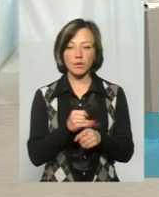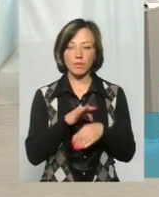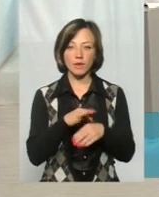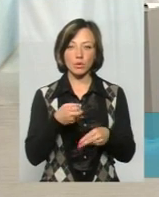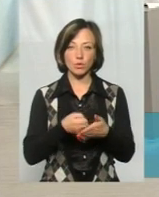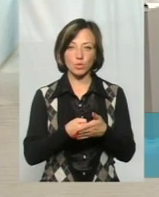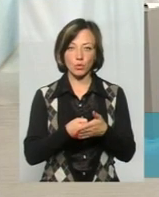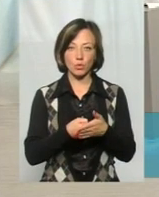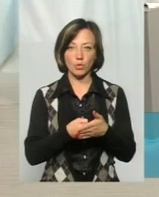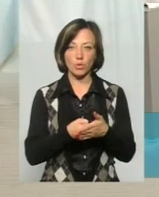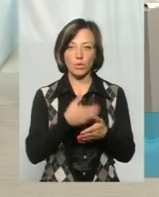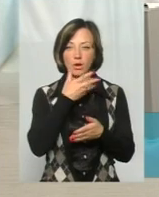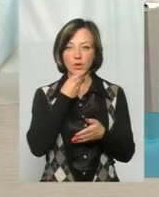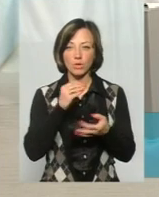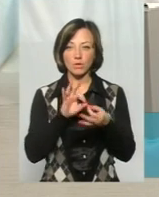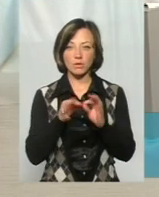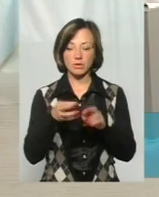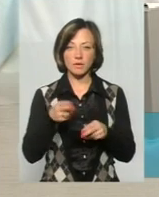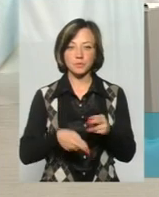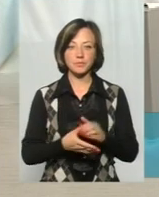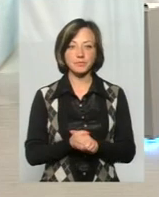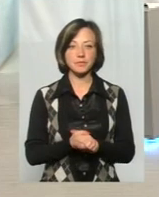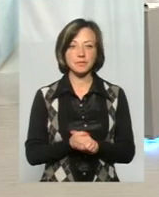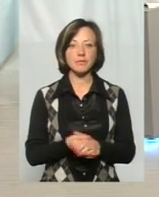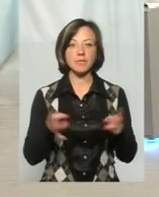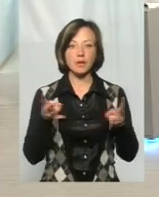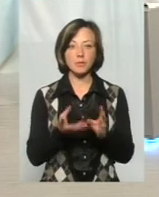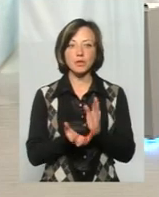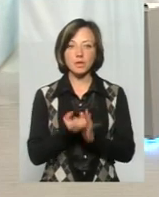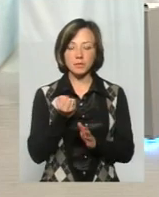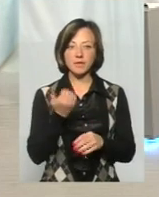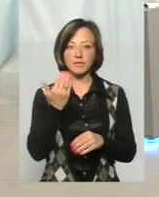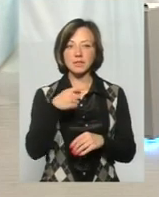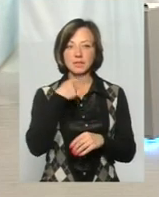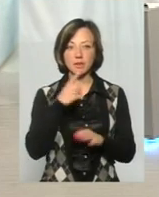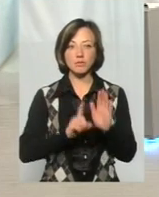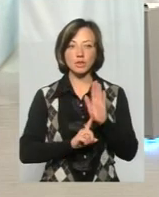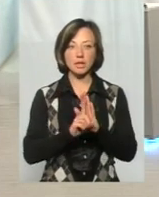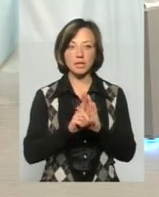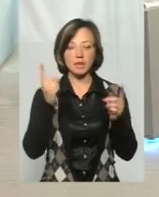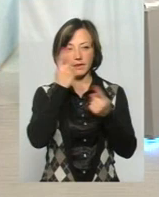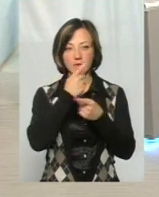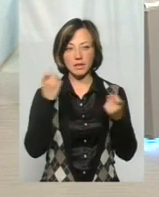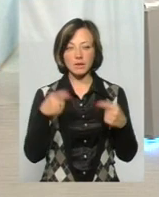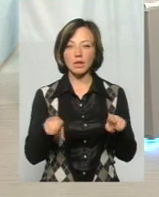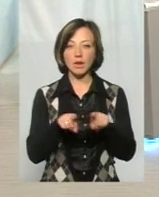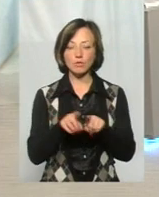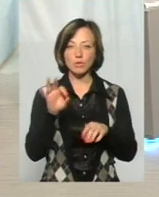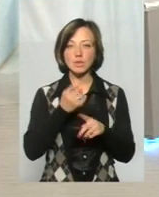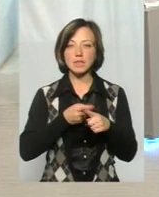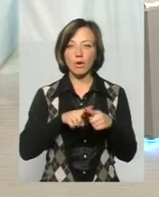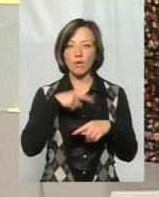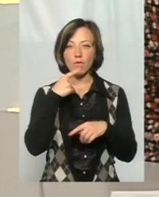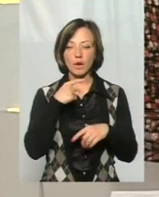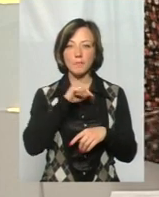до гарного логічного завершення. Ну і для цього потрібна підтримка. Ви про це зазначали на початку ефіру, і також про це